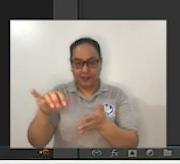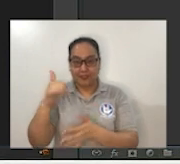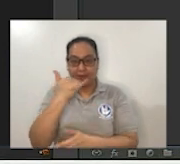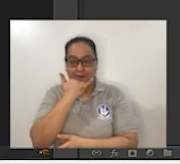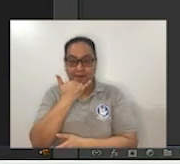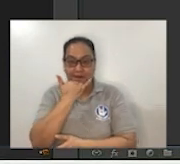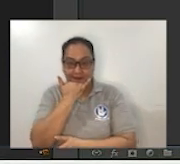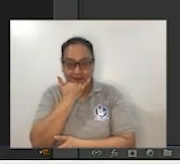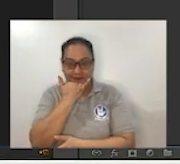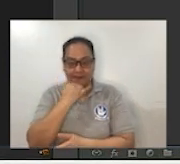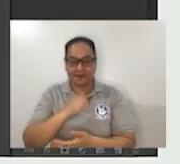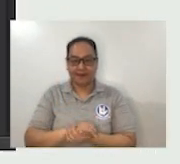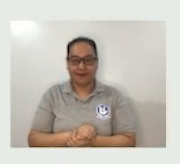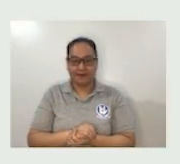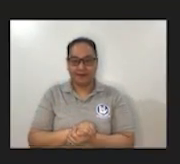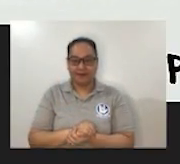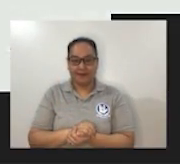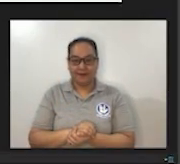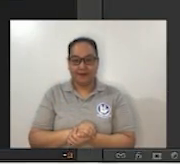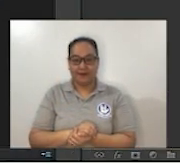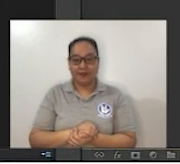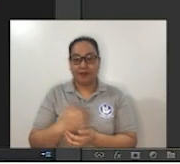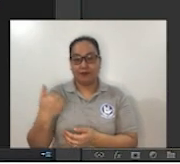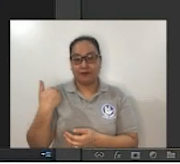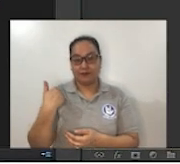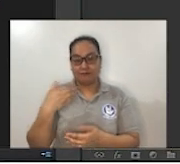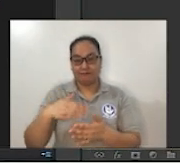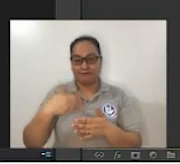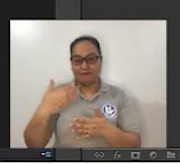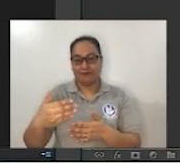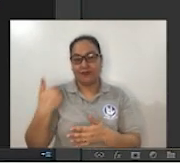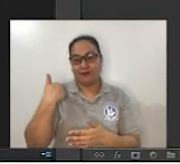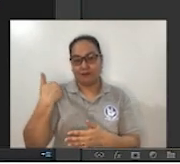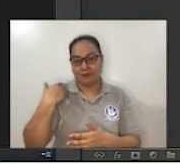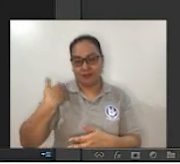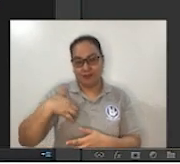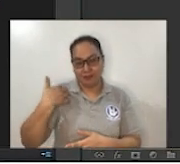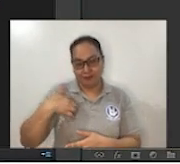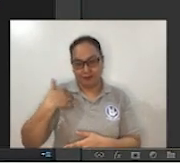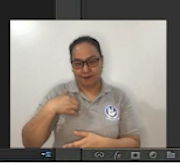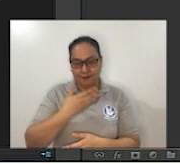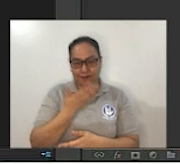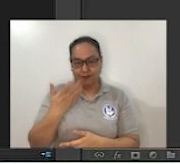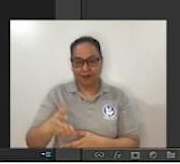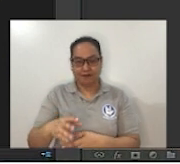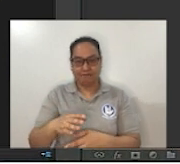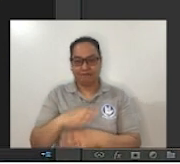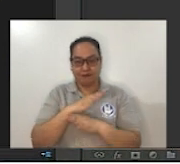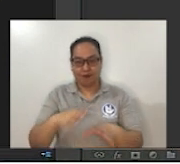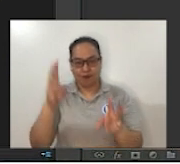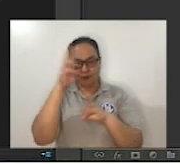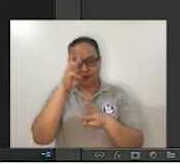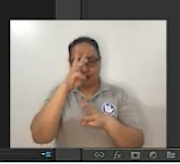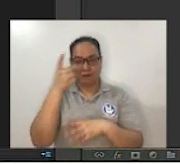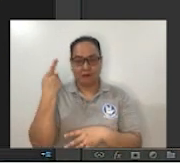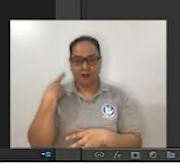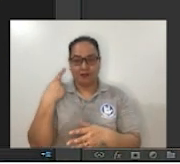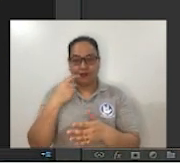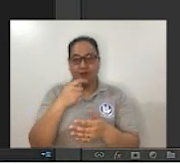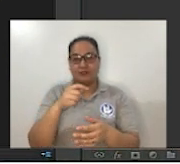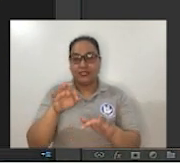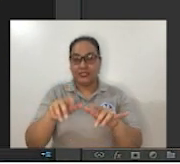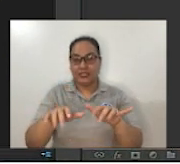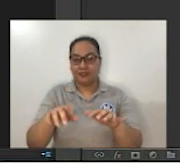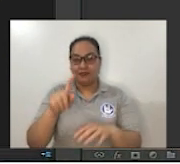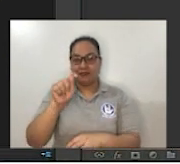mga pagkakamali. Kung hindi ka naman type ng crush mo, don't worry. Andyan ang type tool. Ang